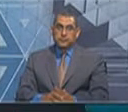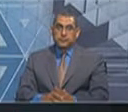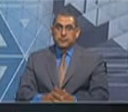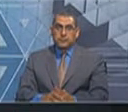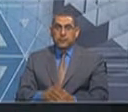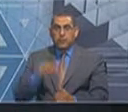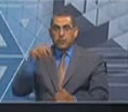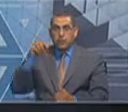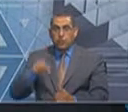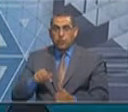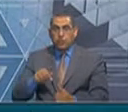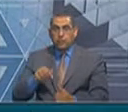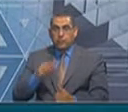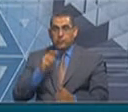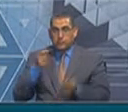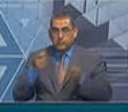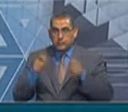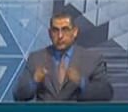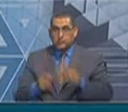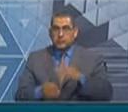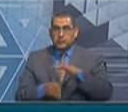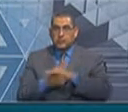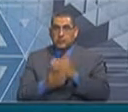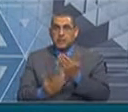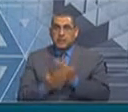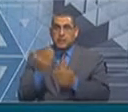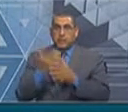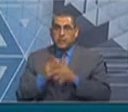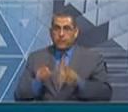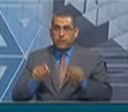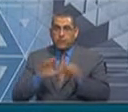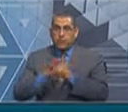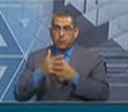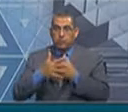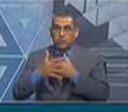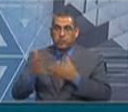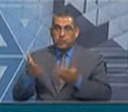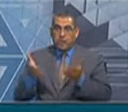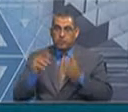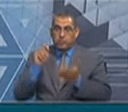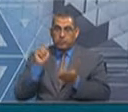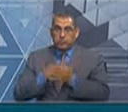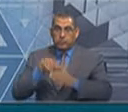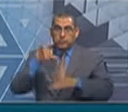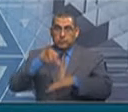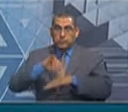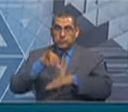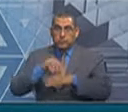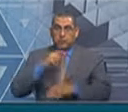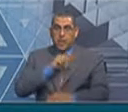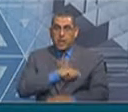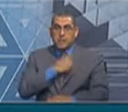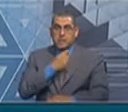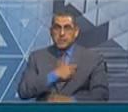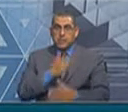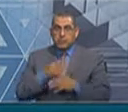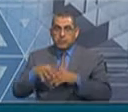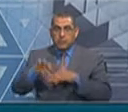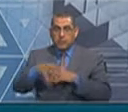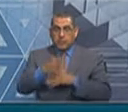دخلت اليوم القيود الجديدة للحد من تفشي فيروس كورونا حيز التنفيذ في العاصمة الإسبانية مدريد